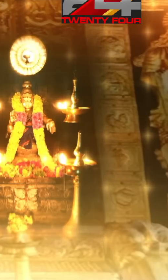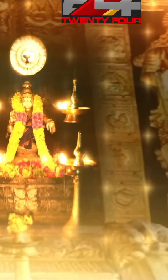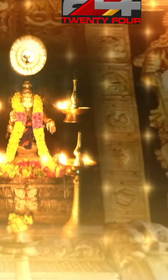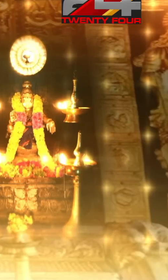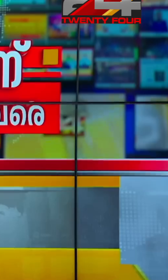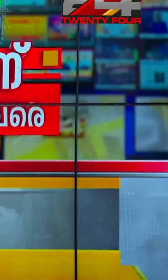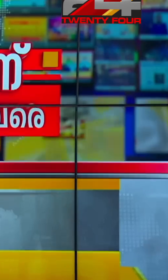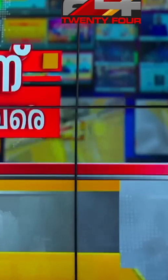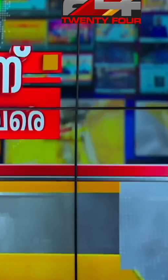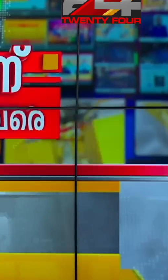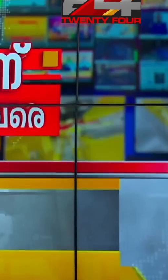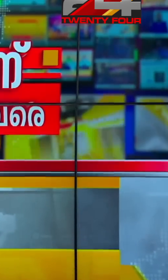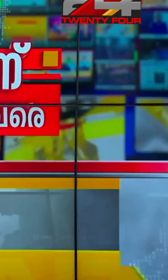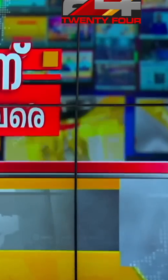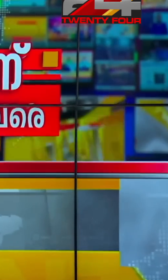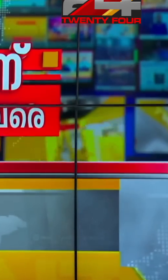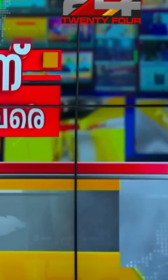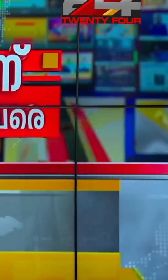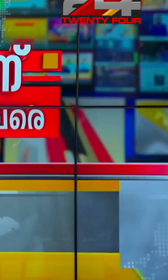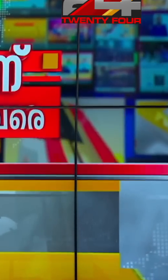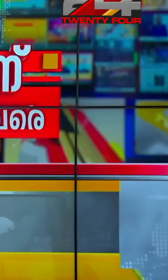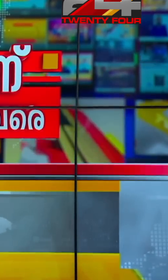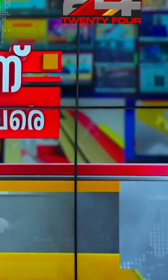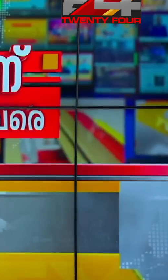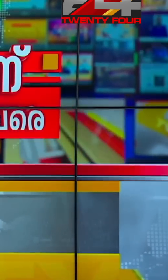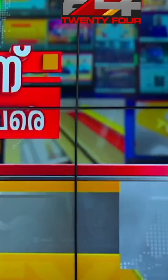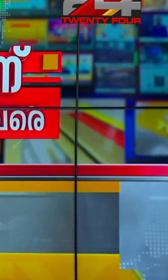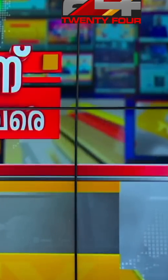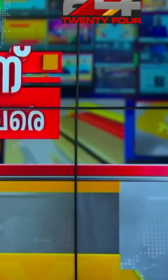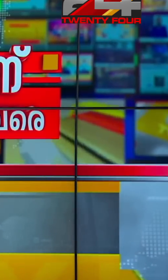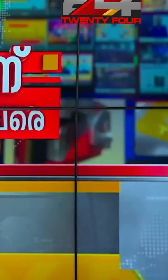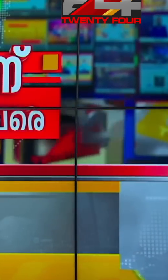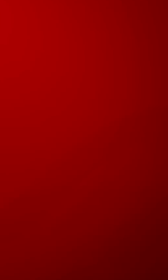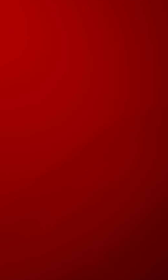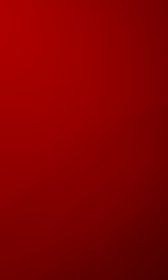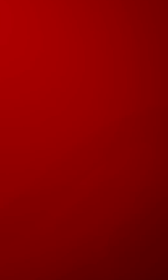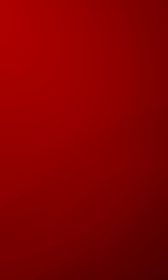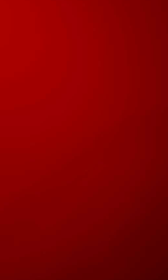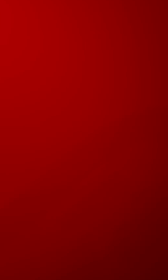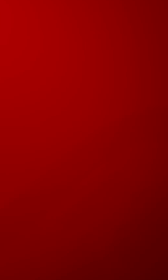ഇനി 100 ന്യൂസിന്റെ സമയമാണ്. പ്രജിൻ C. കണ്ണൻ ചേരും. നന്ദി.